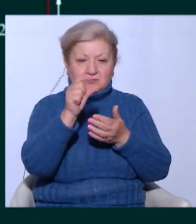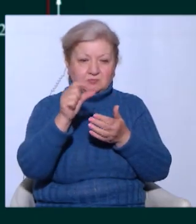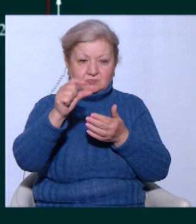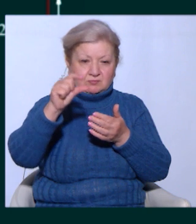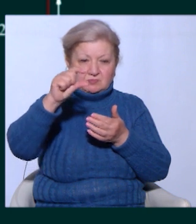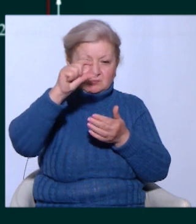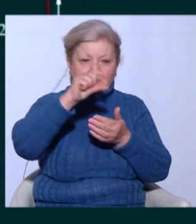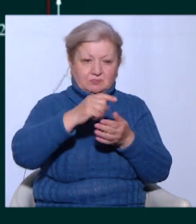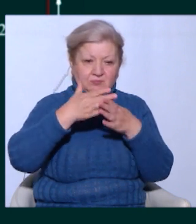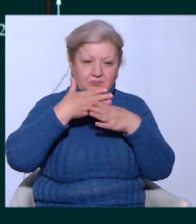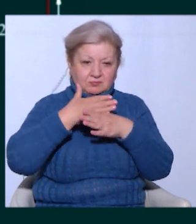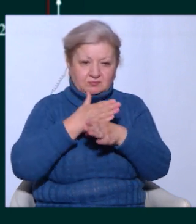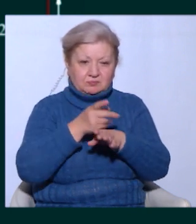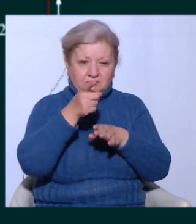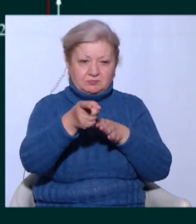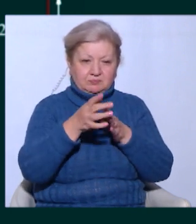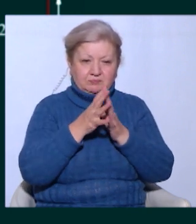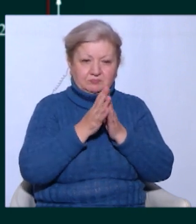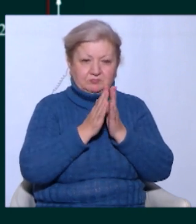ესე დავანაწევრეთ,